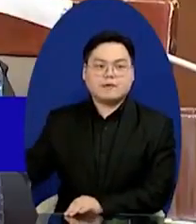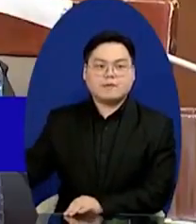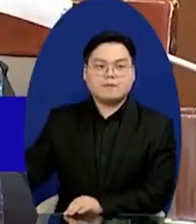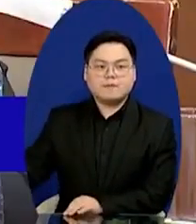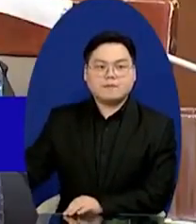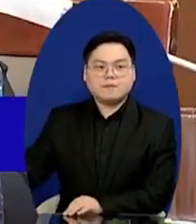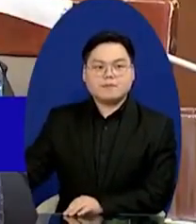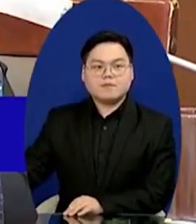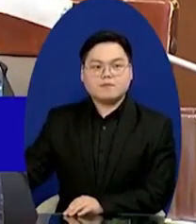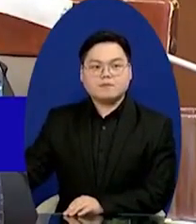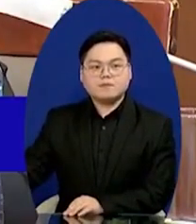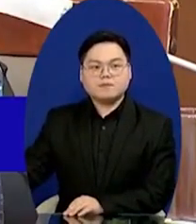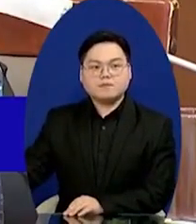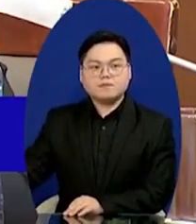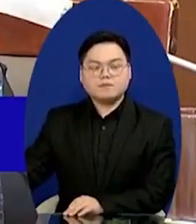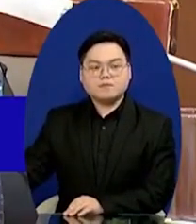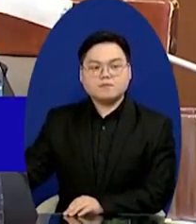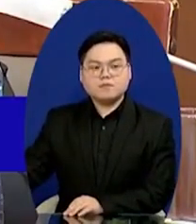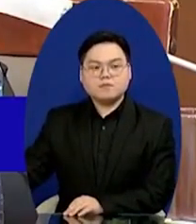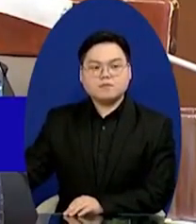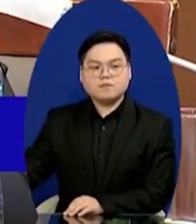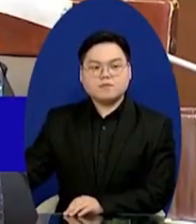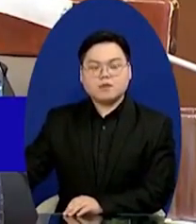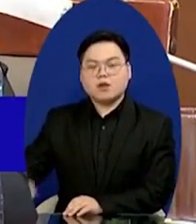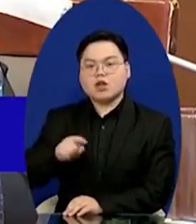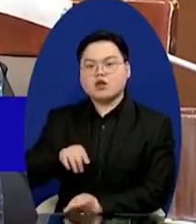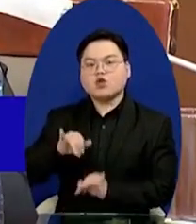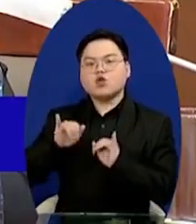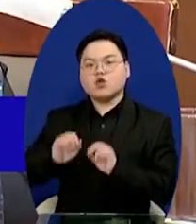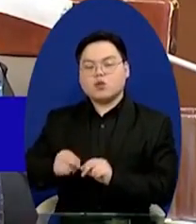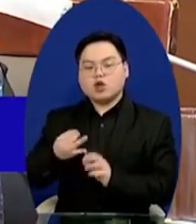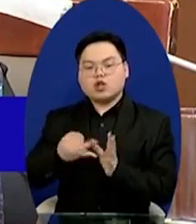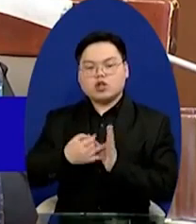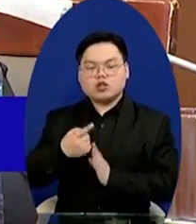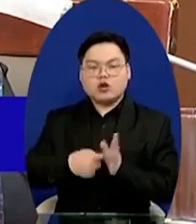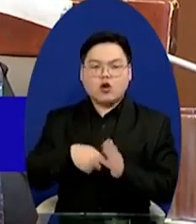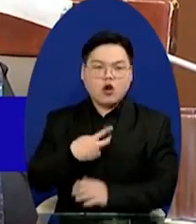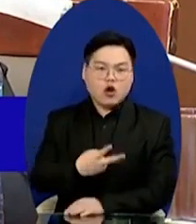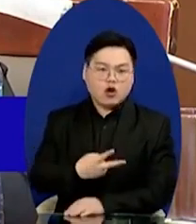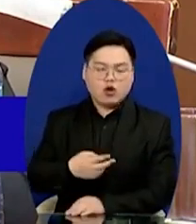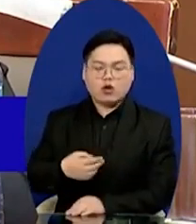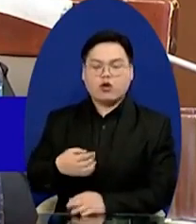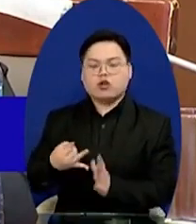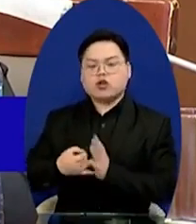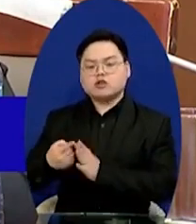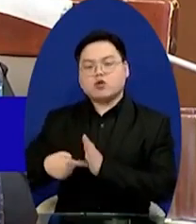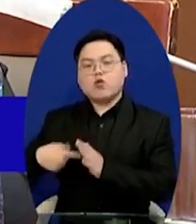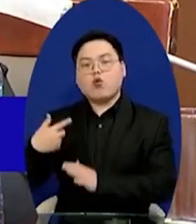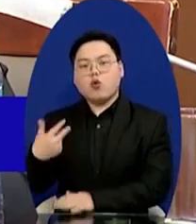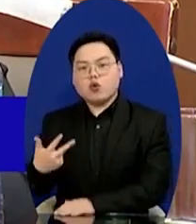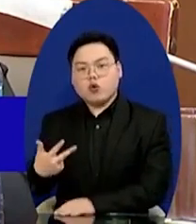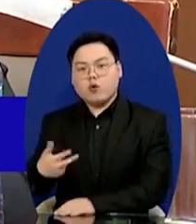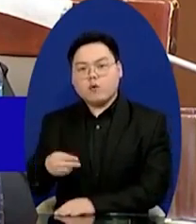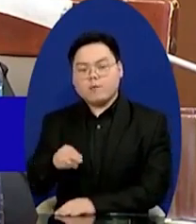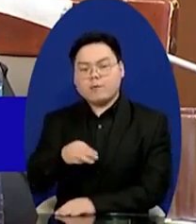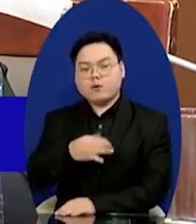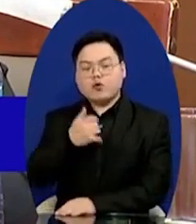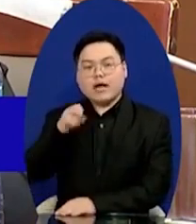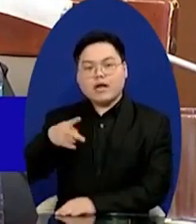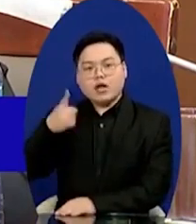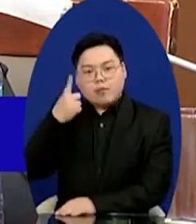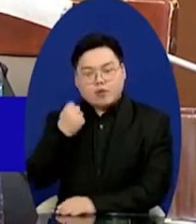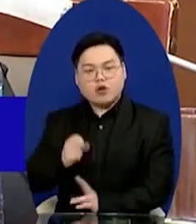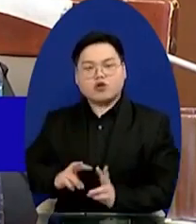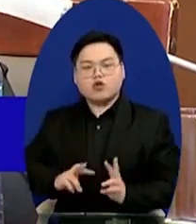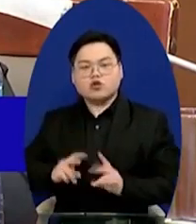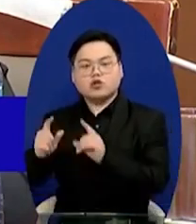За тэгээд энэ одоо яг яагаад 7 сарын 2-нд юм уу 7 сарын 3-нд одоо тушаал нь өөрчлөгдсөн байх гэж би